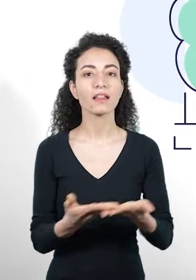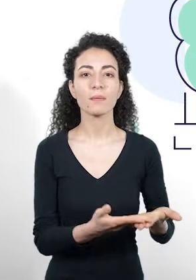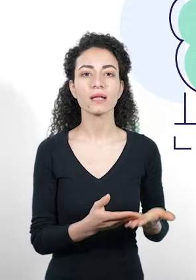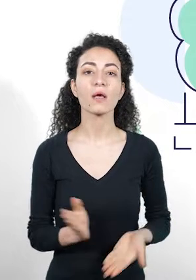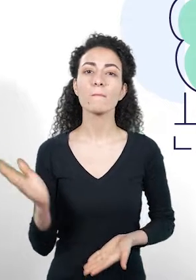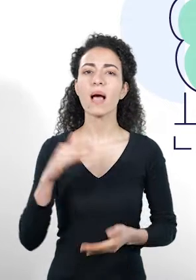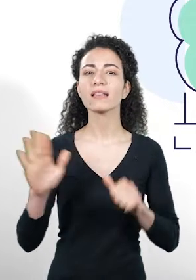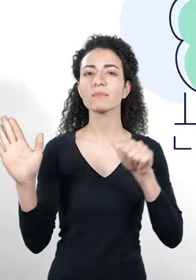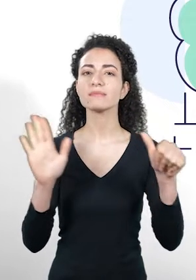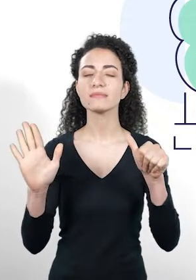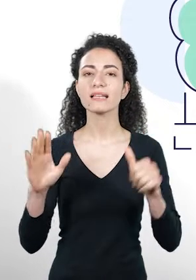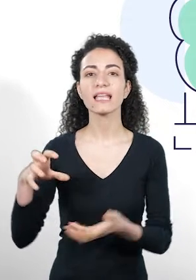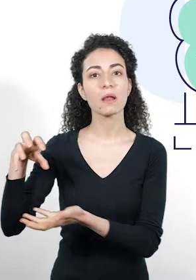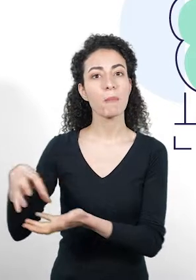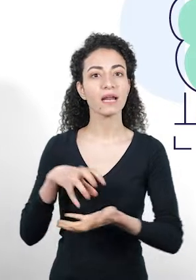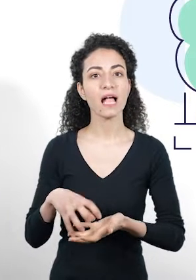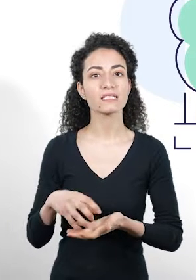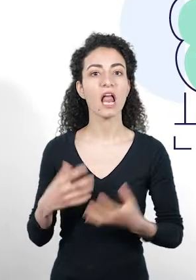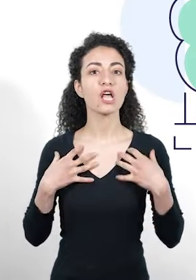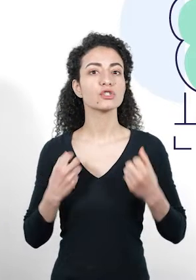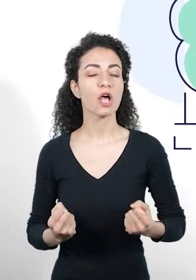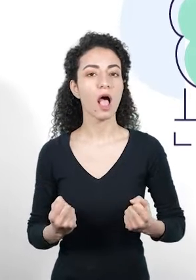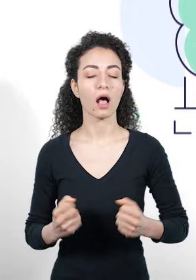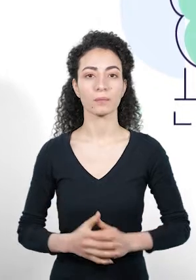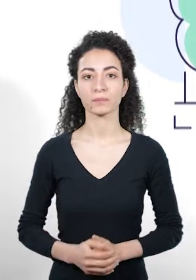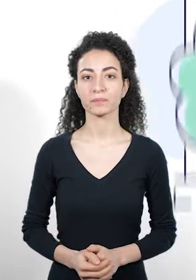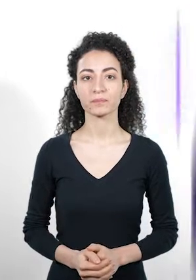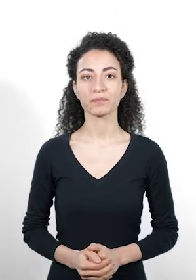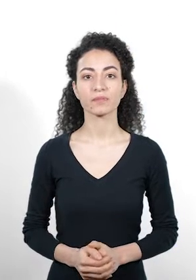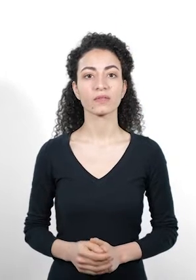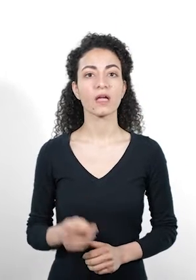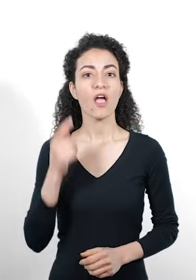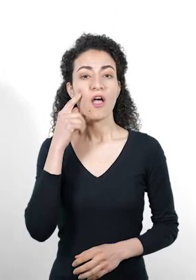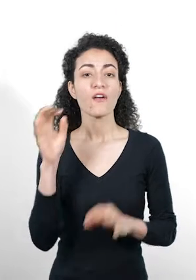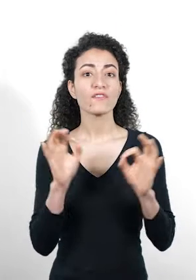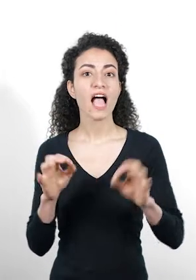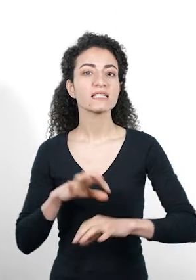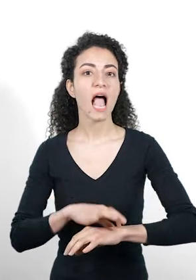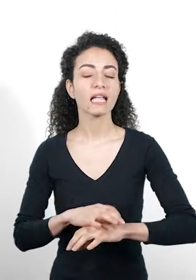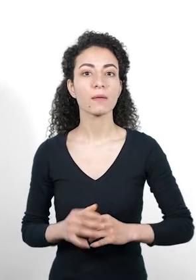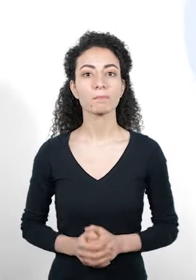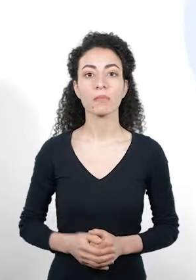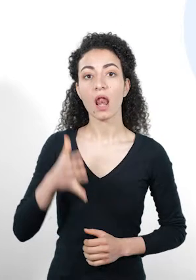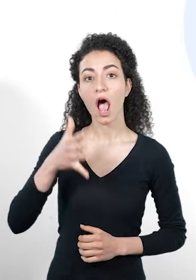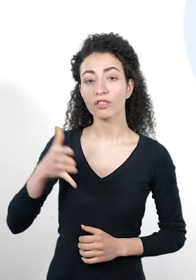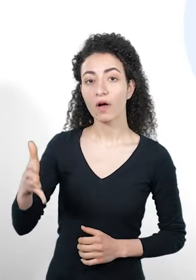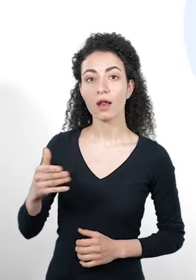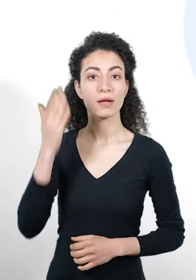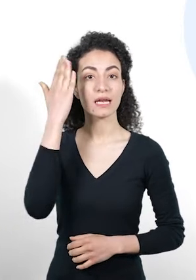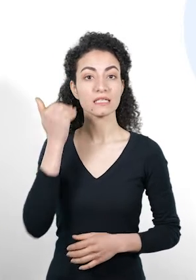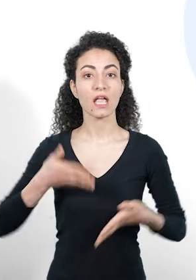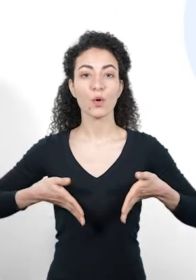منقدم هيدي الخدمات بأكثر من 60 مركز للرعاية الصحية الأولية، الاستشارة الطبية، طب